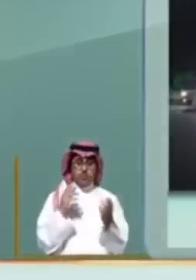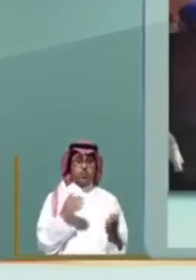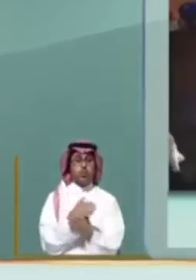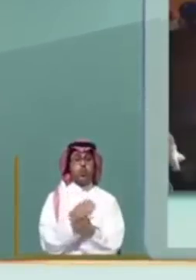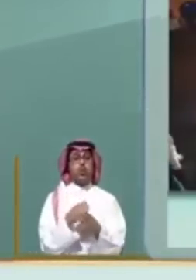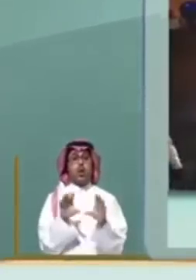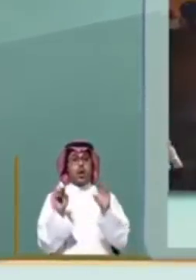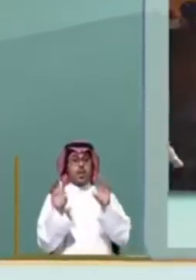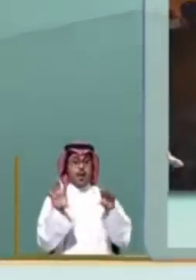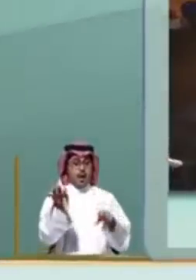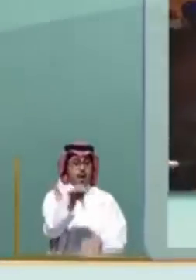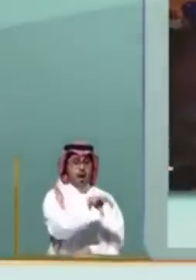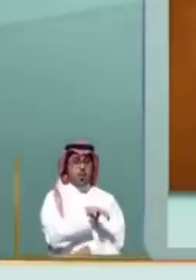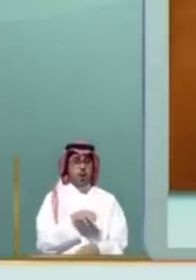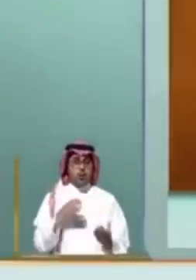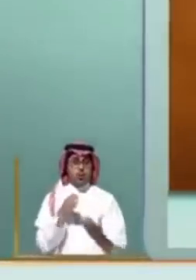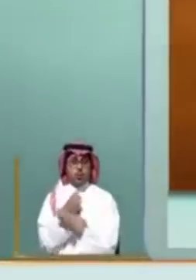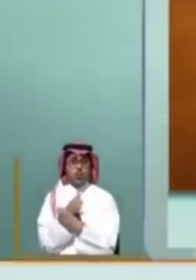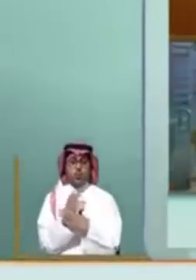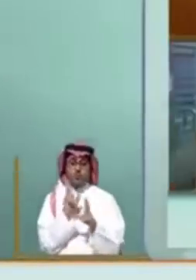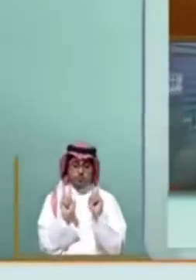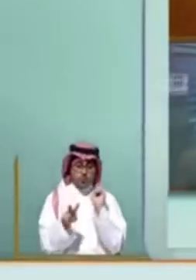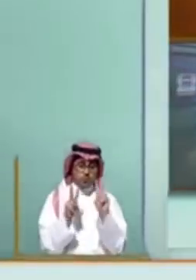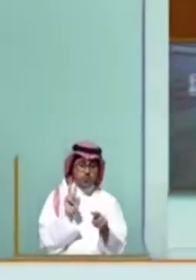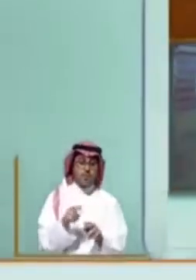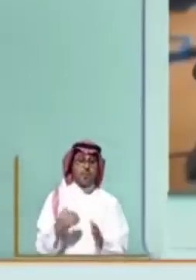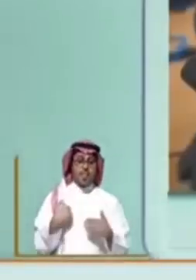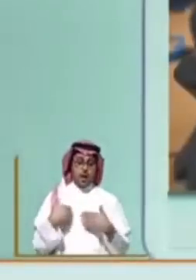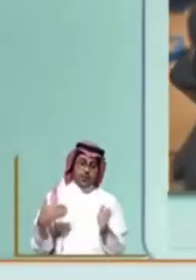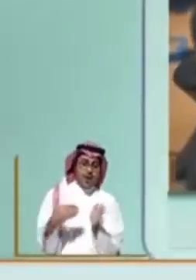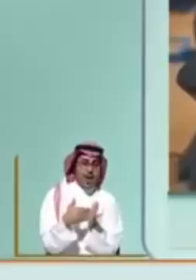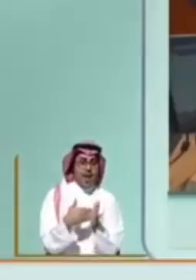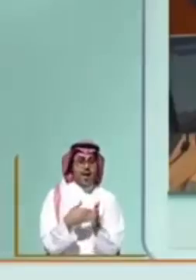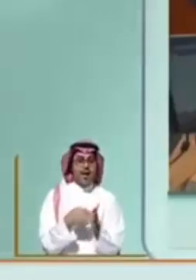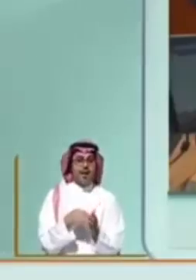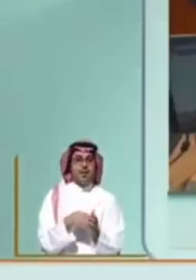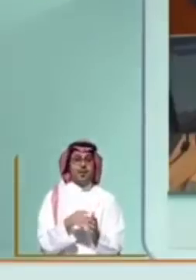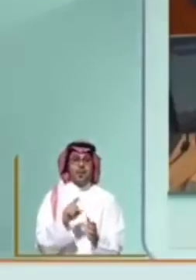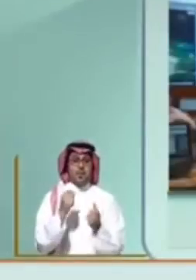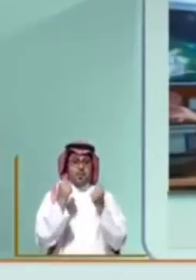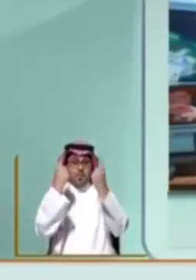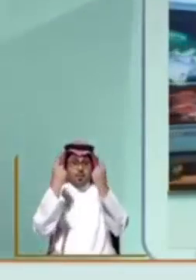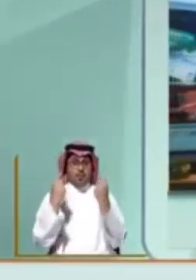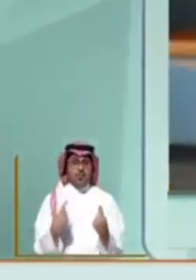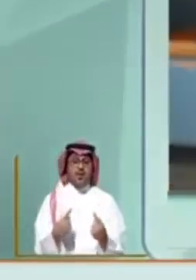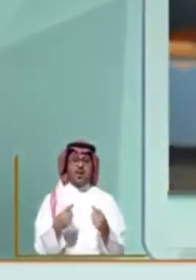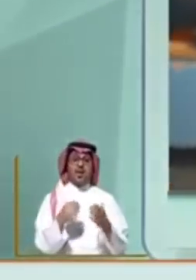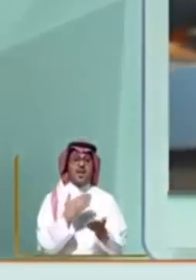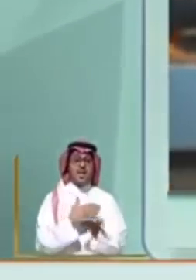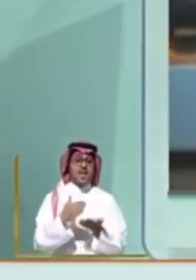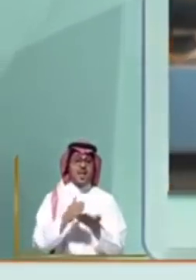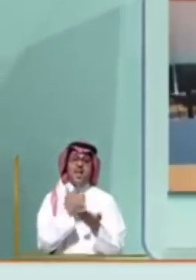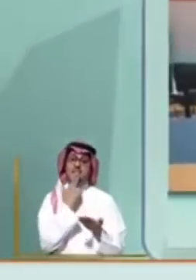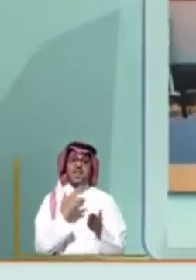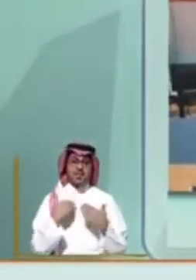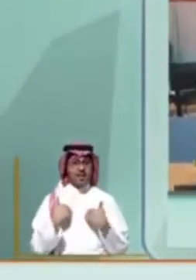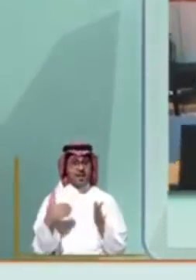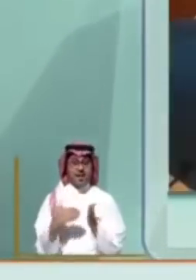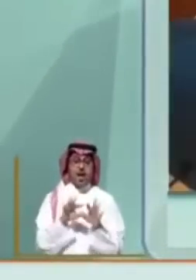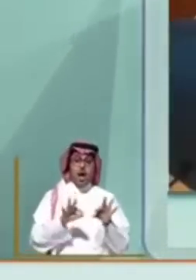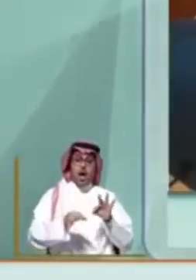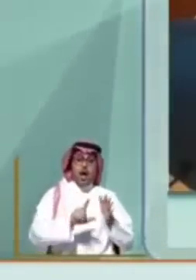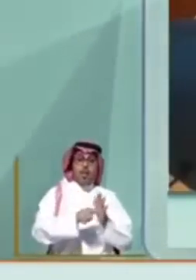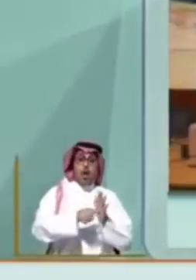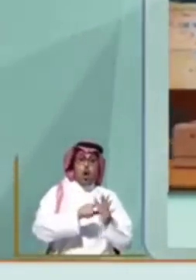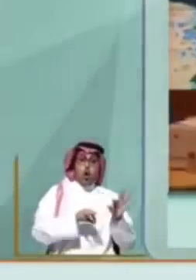المواقع لمنع انتشار هذا الوباء. الأمانة انتهت من المرحلة الأولى بواقع 100% من تعقيم وتطهير ونظافة كافة